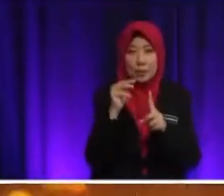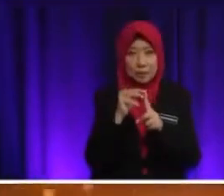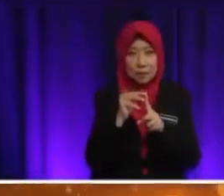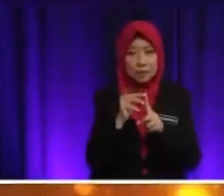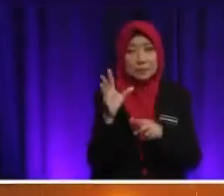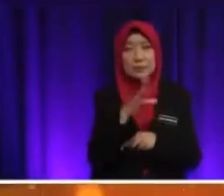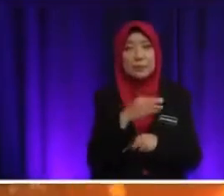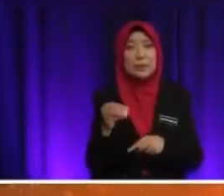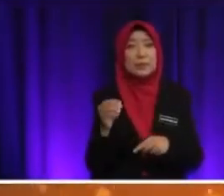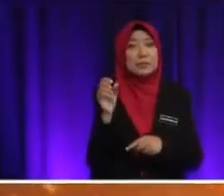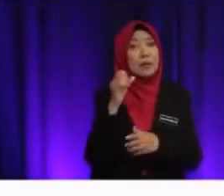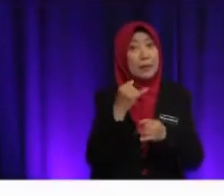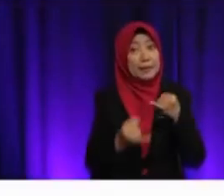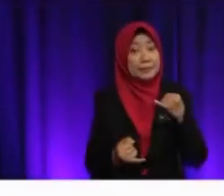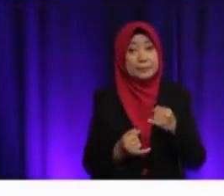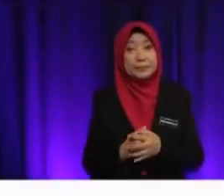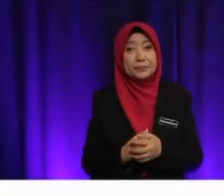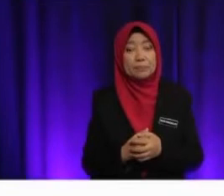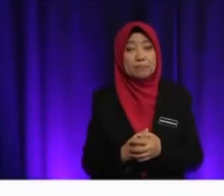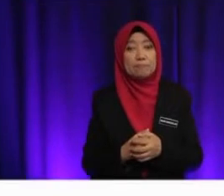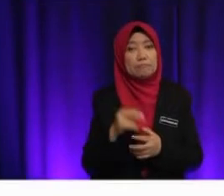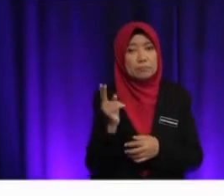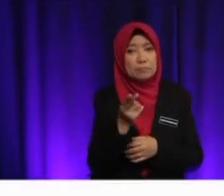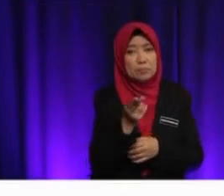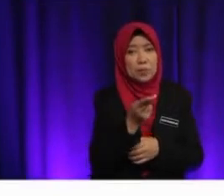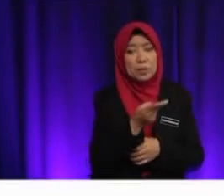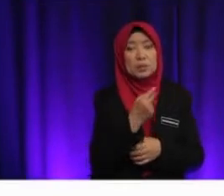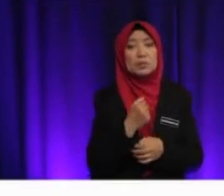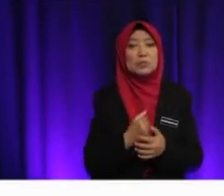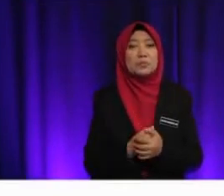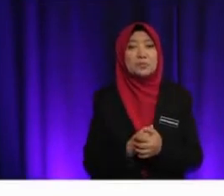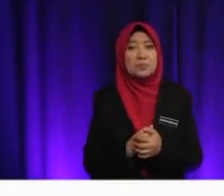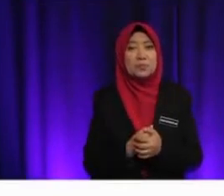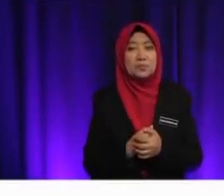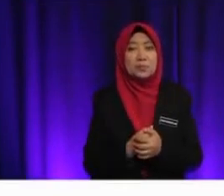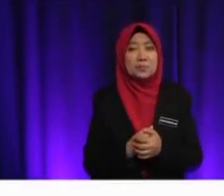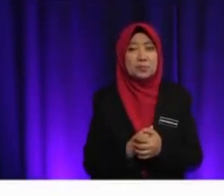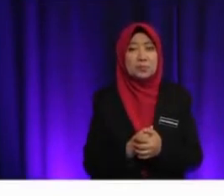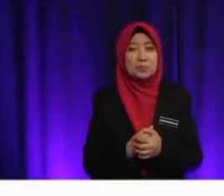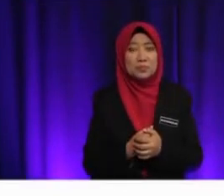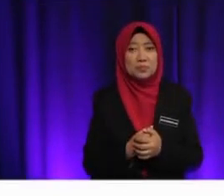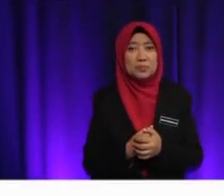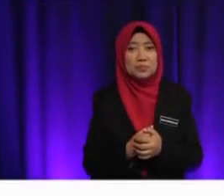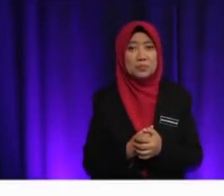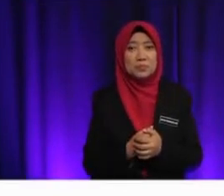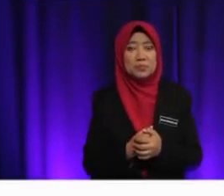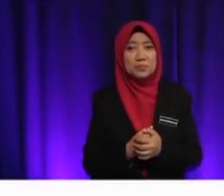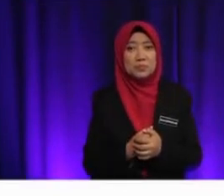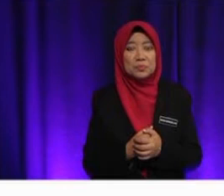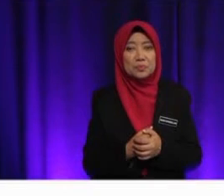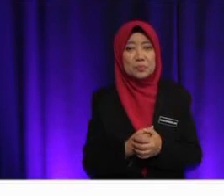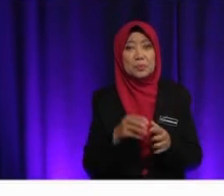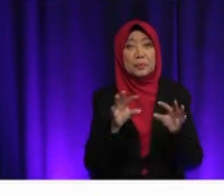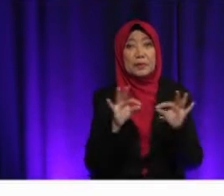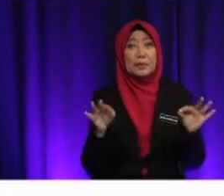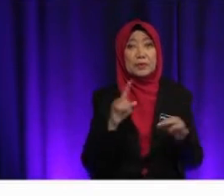Dan soalan Fitri yang terakhir. Wala tahinu wala tahzanu wa antumul a'launa in kuntum mu'minin. Surah Ali Imran ayat